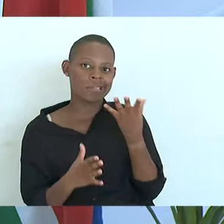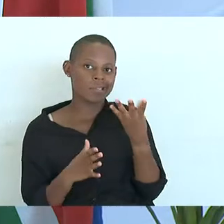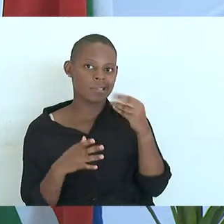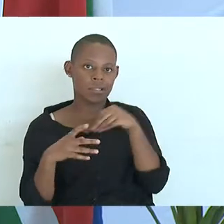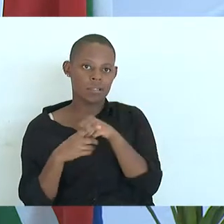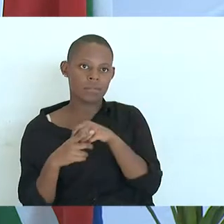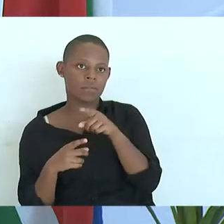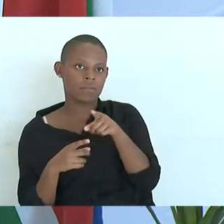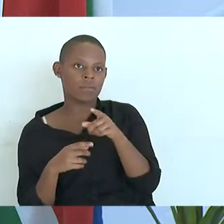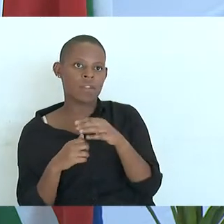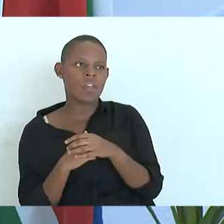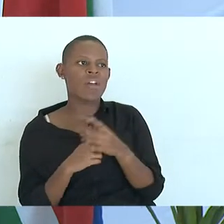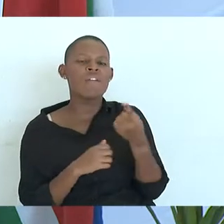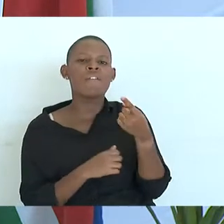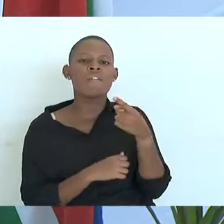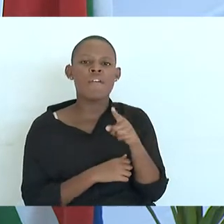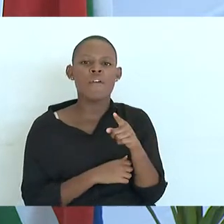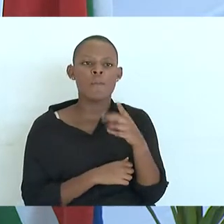uzodi